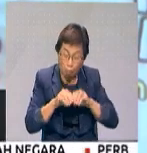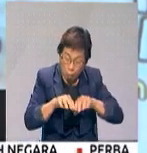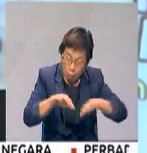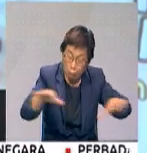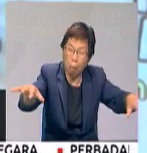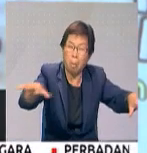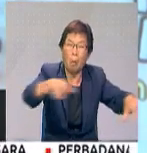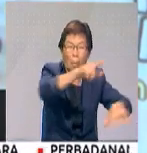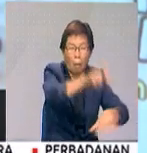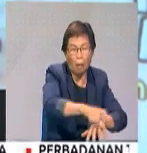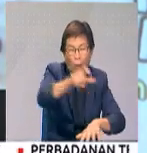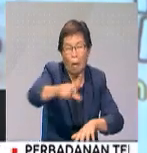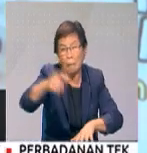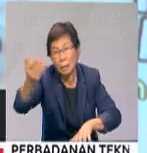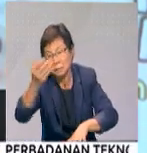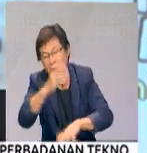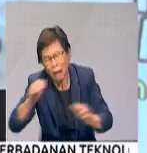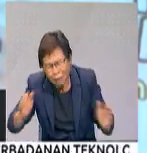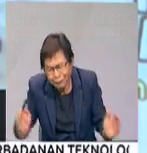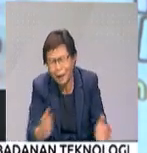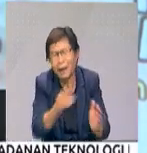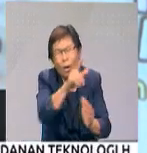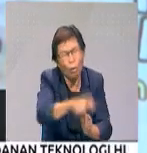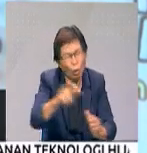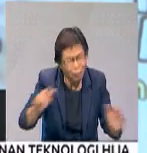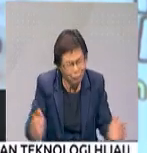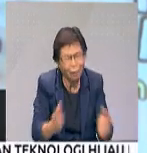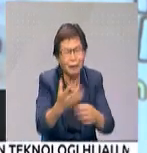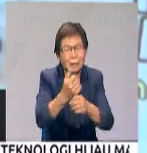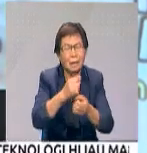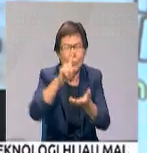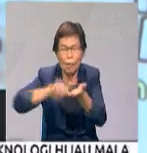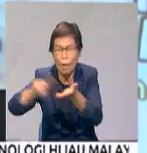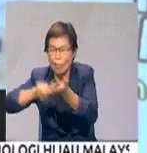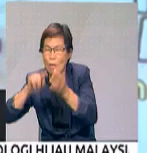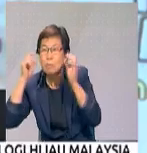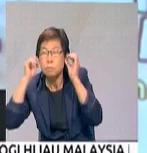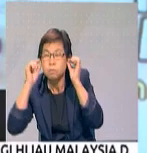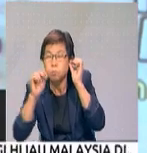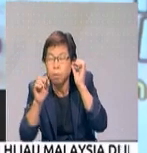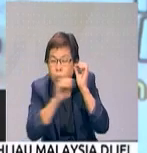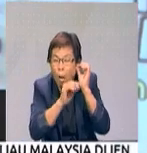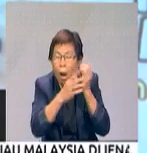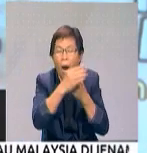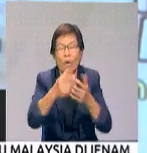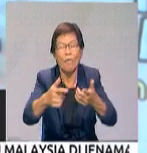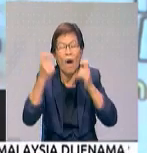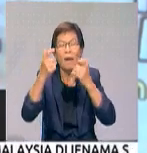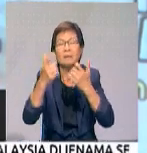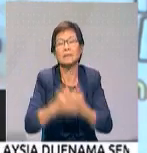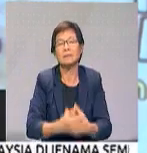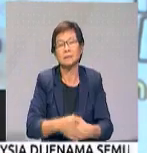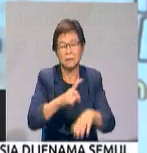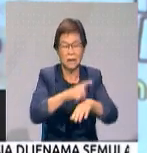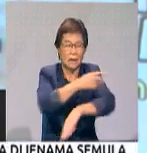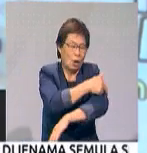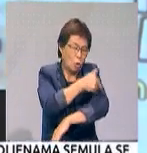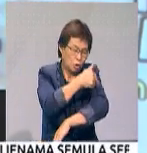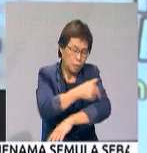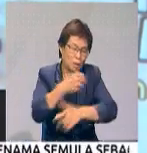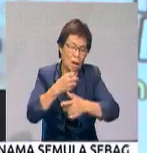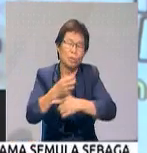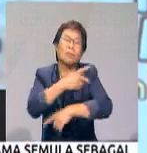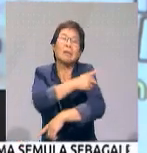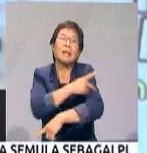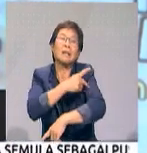kalangan orang awam dan menggalakkan mereka mendapatkan pemeriksaan atau rawatan secepat mungkin di hospital atau